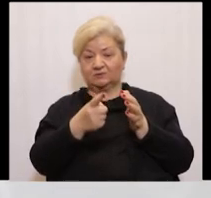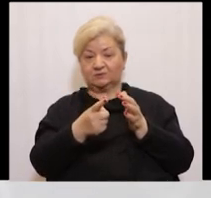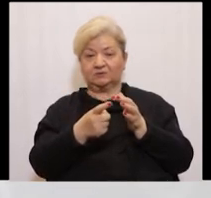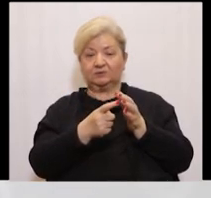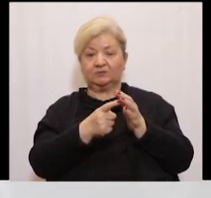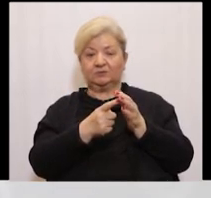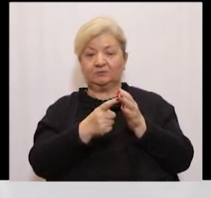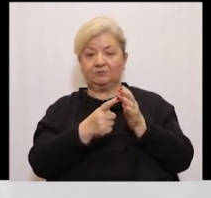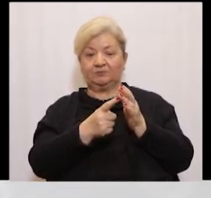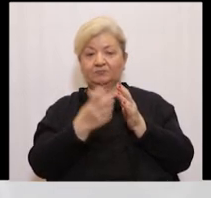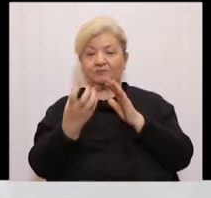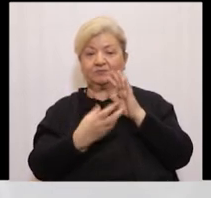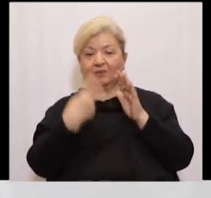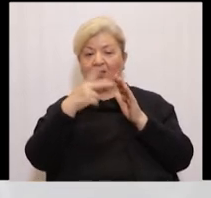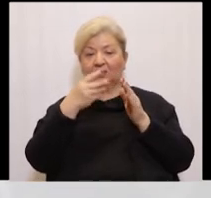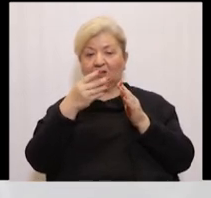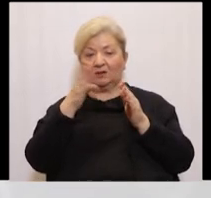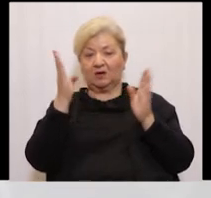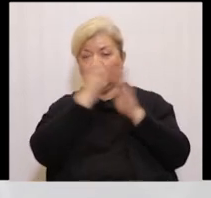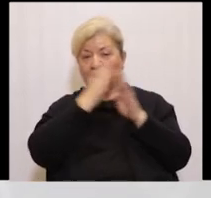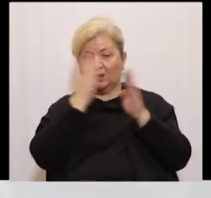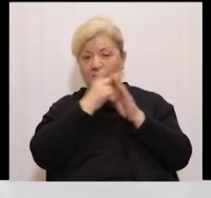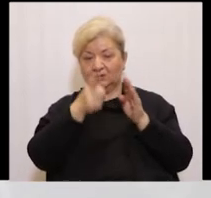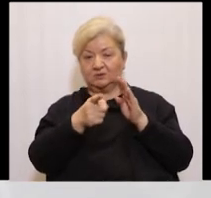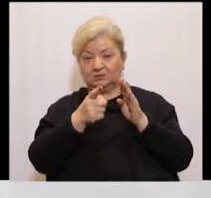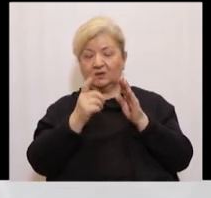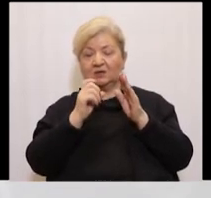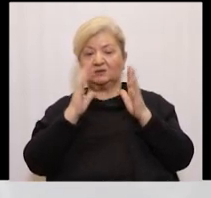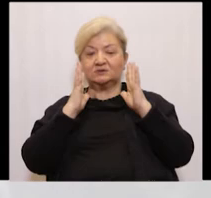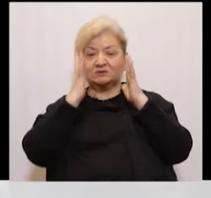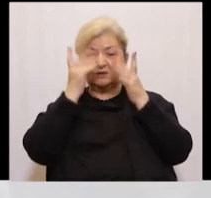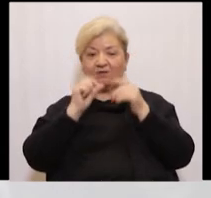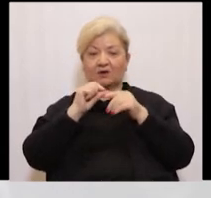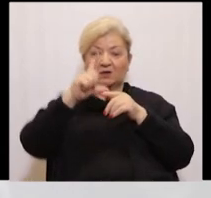ეს იდეალური აირი, დააკვირდით რა ხდება, წნევა გაიზარდა, ხო?